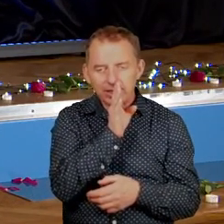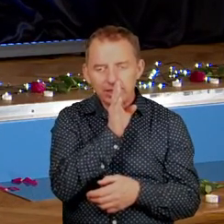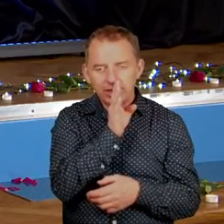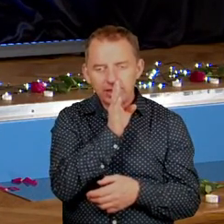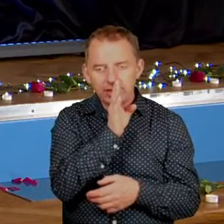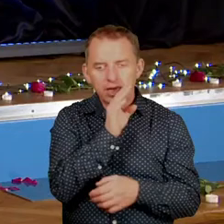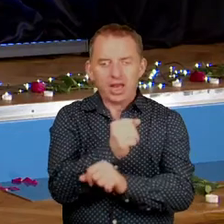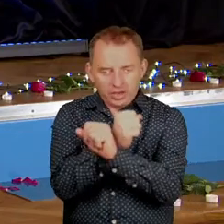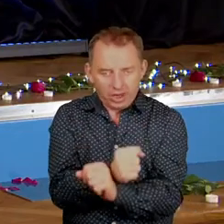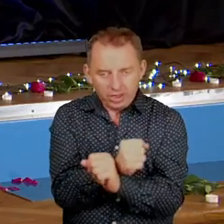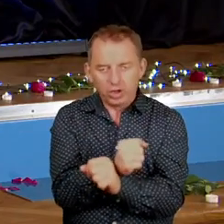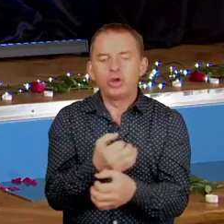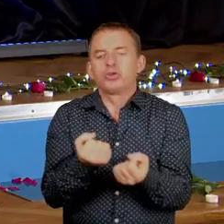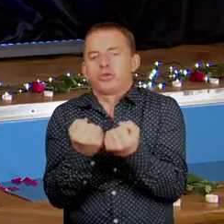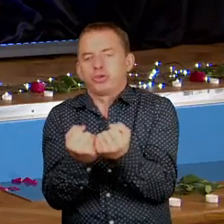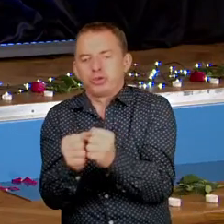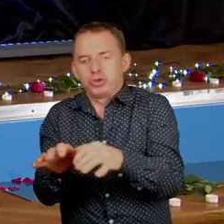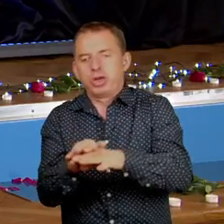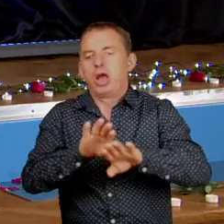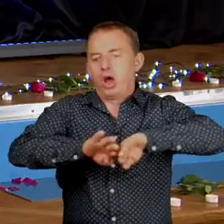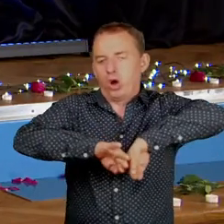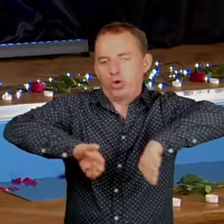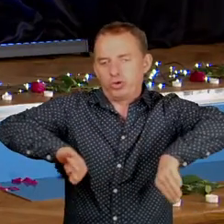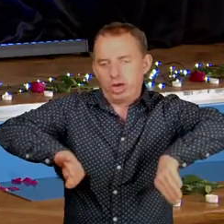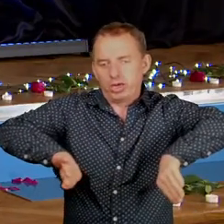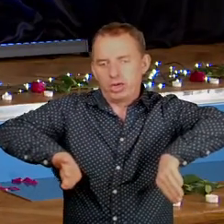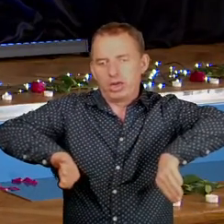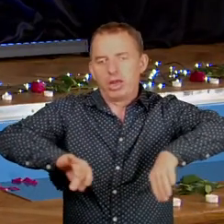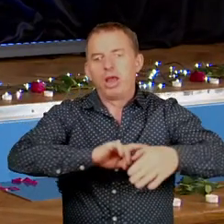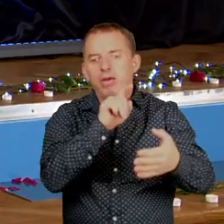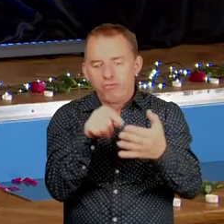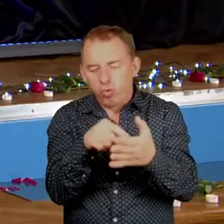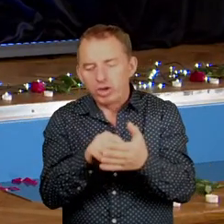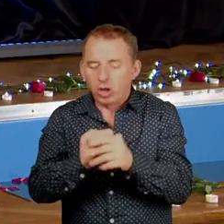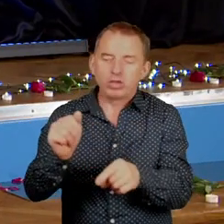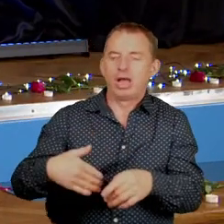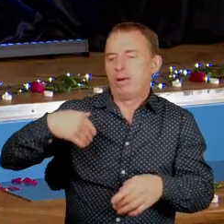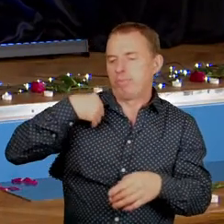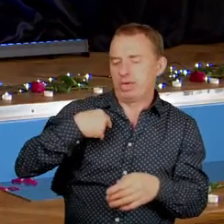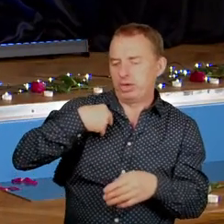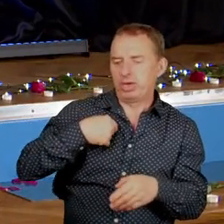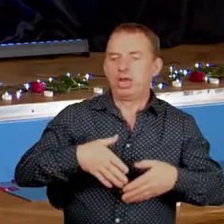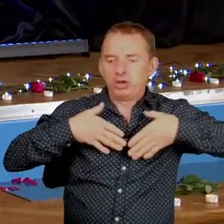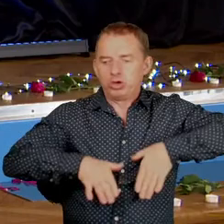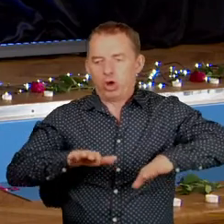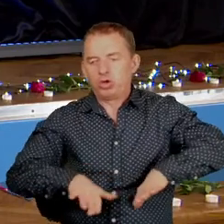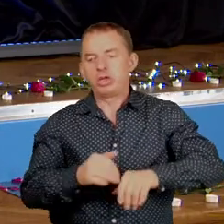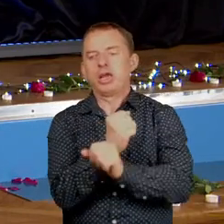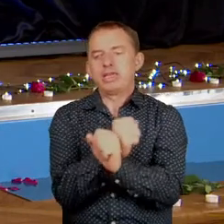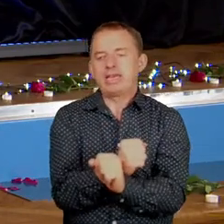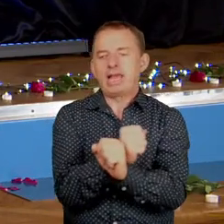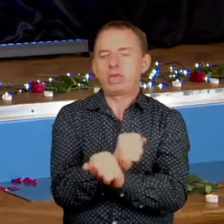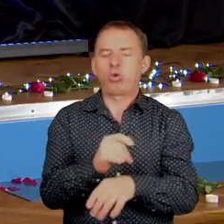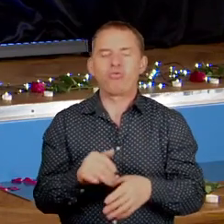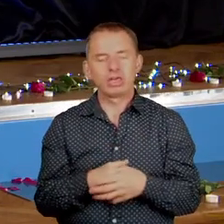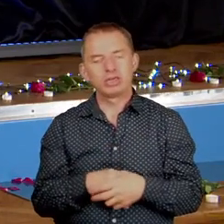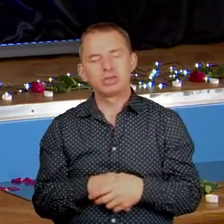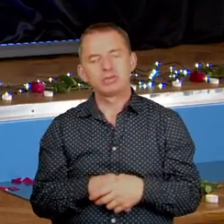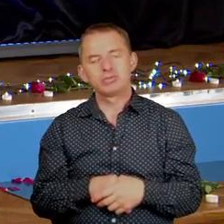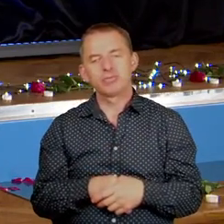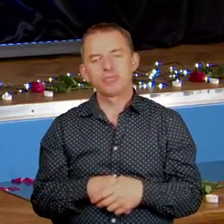Amerykańskich jeńców trzymano oddzielnie od właśnie brytyjskich i szkockich jeńców. One day